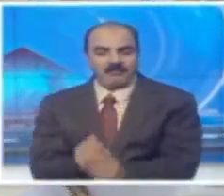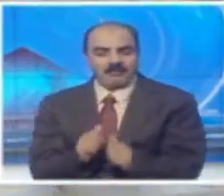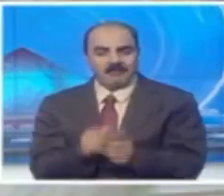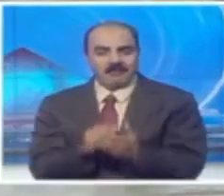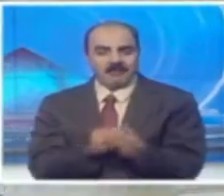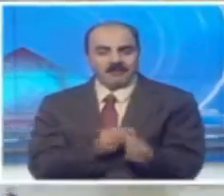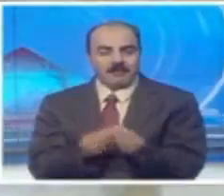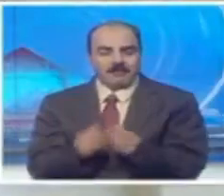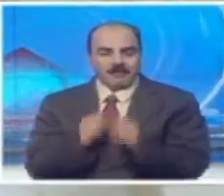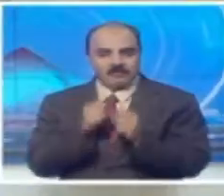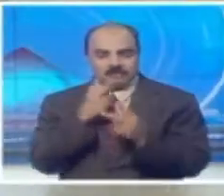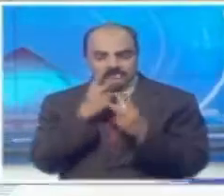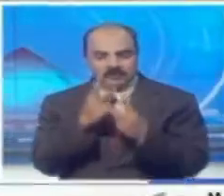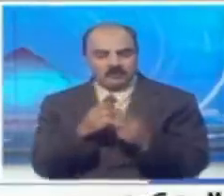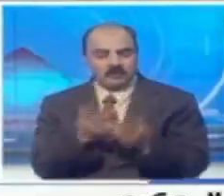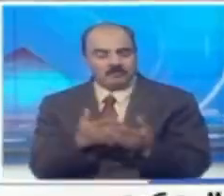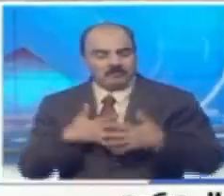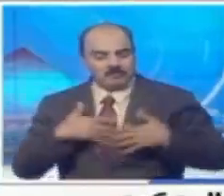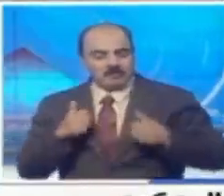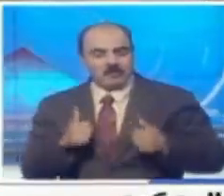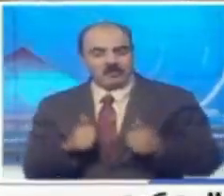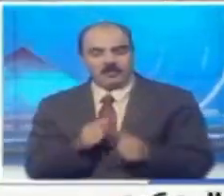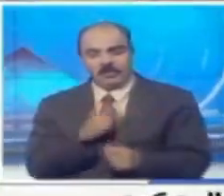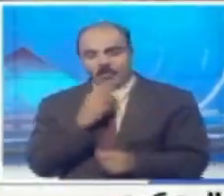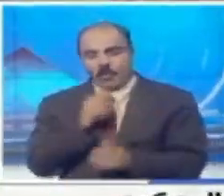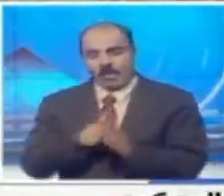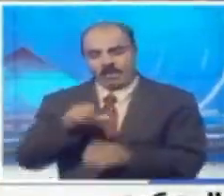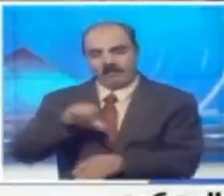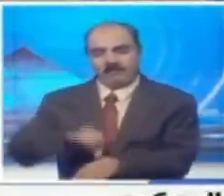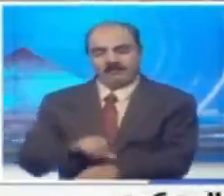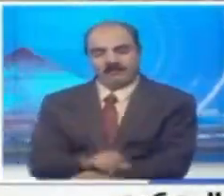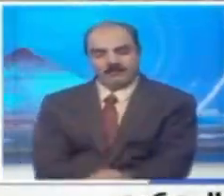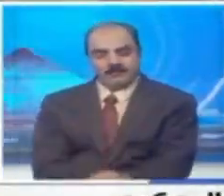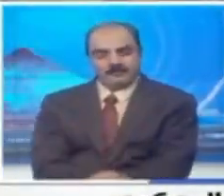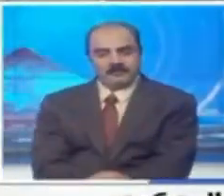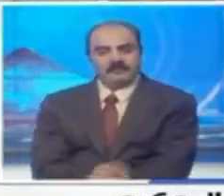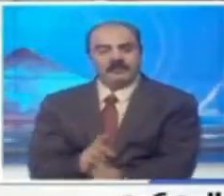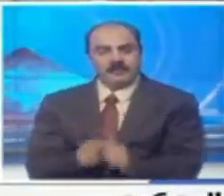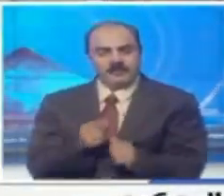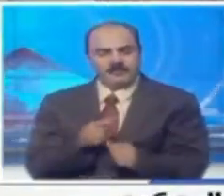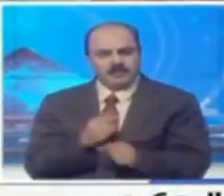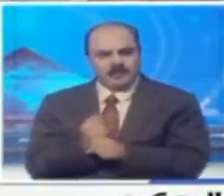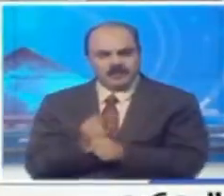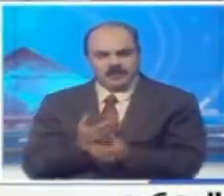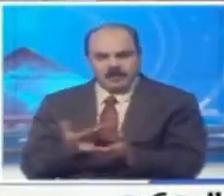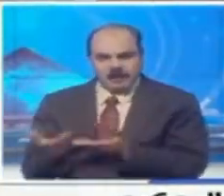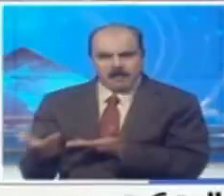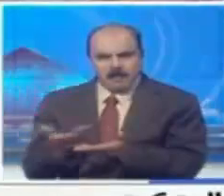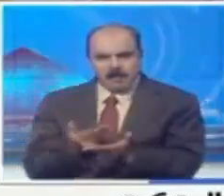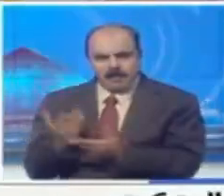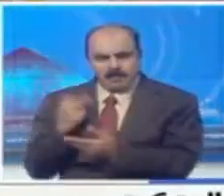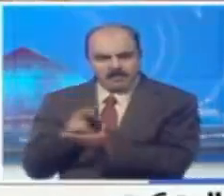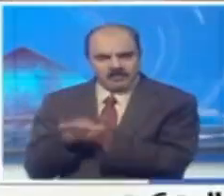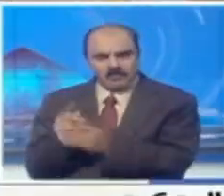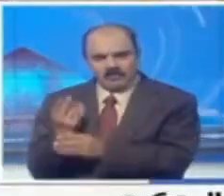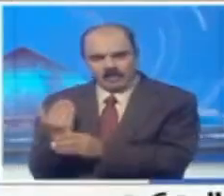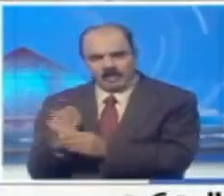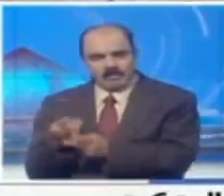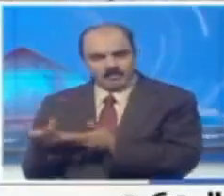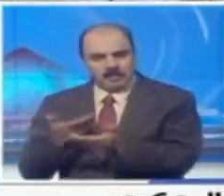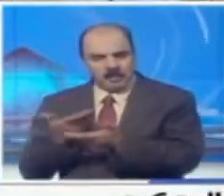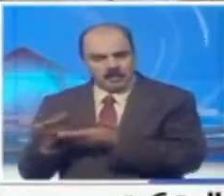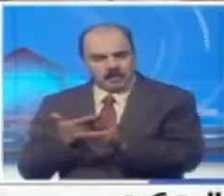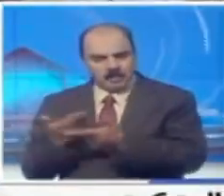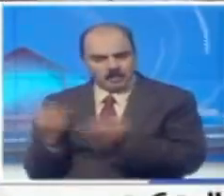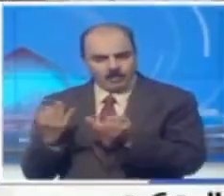زيارة رسمية لسيادته إلى الدوحة، والتي تأتي تتويجاً لمسار التميز الأخير في